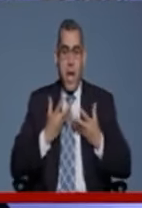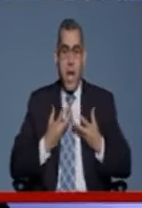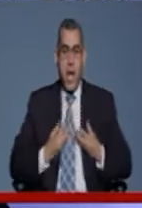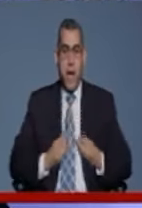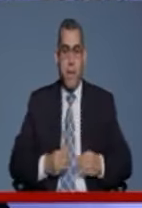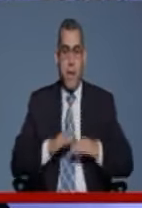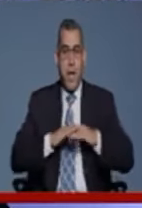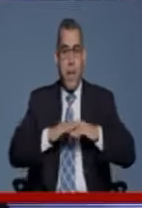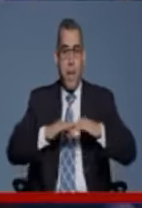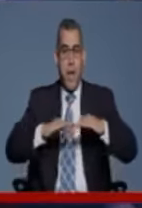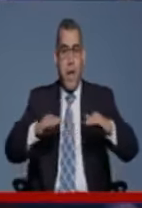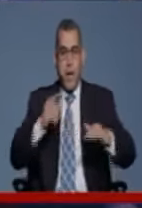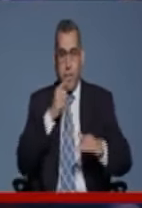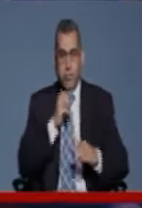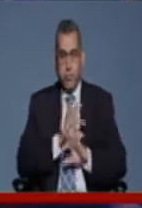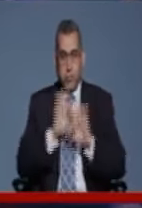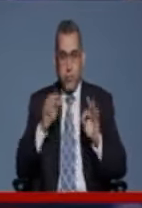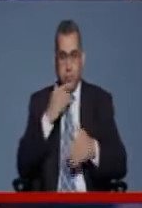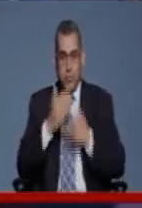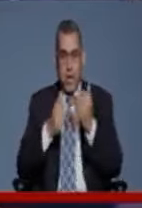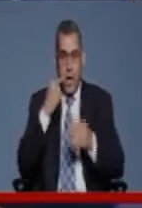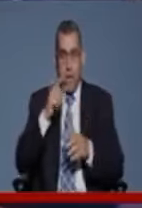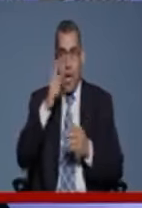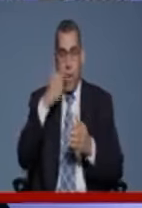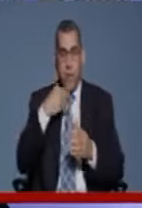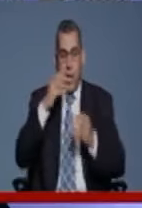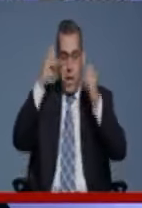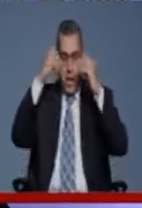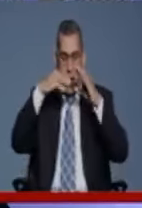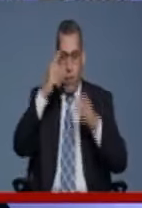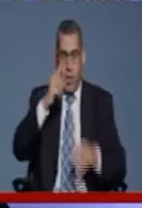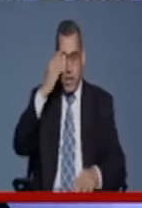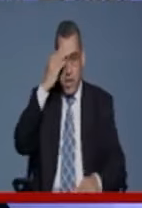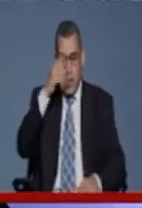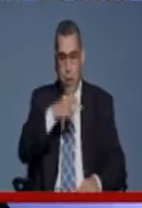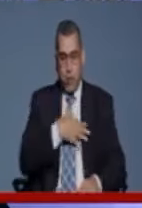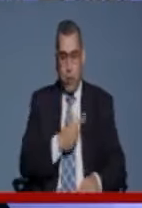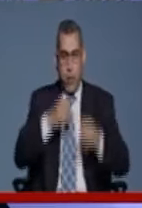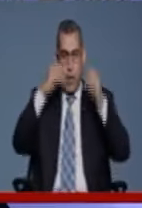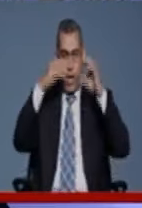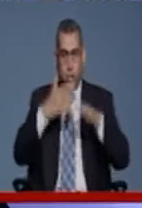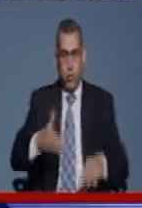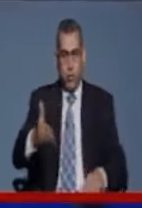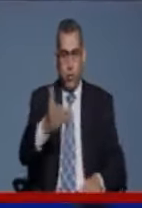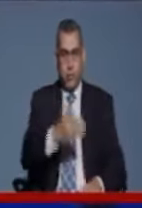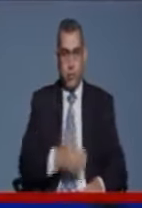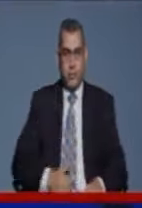إنه تعالى نعم المولى ونعم النصير، والسلام عليكم ورحمة الله وبركاته.